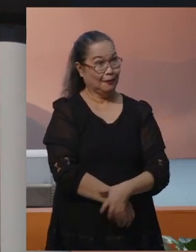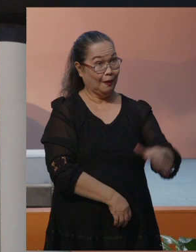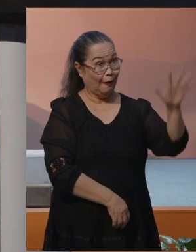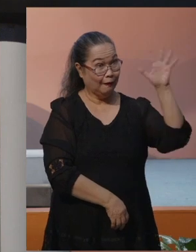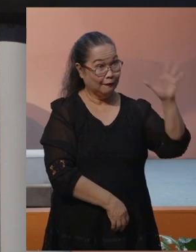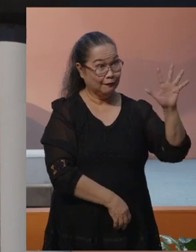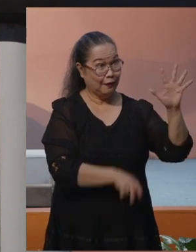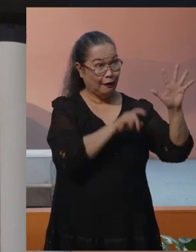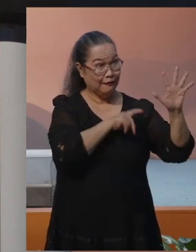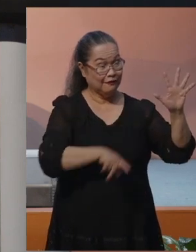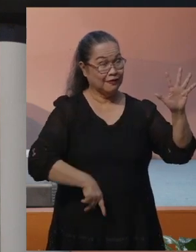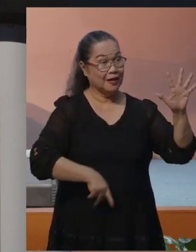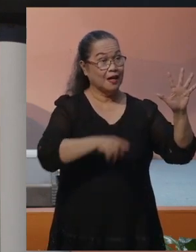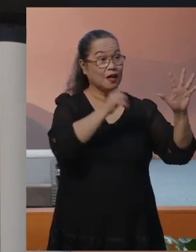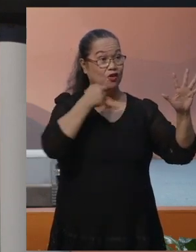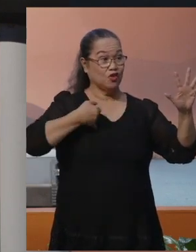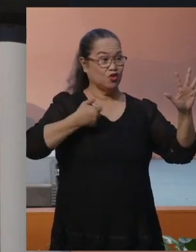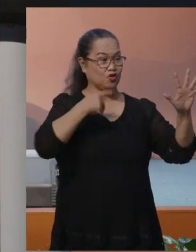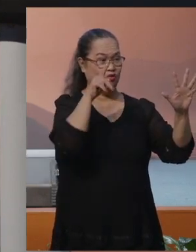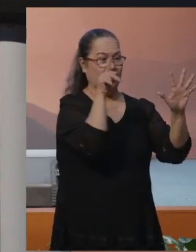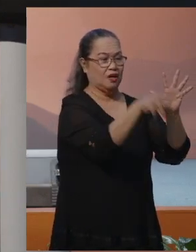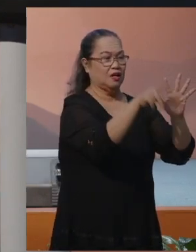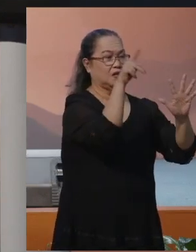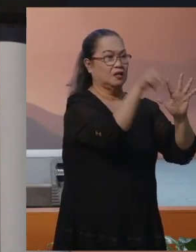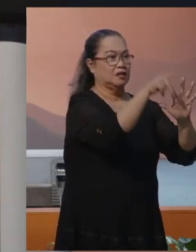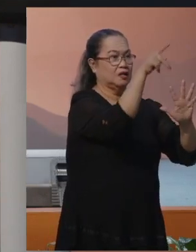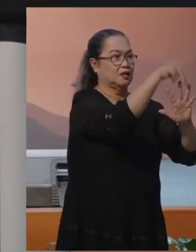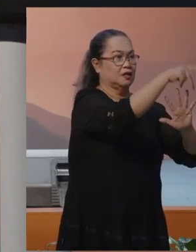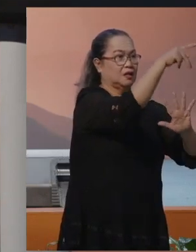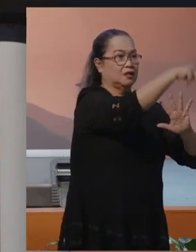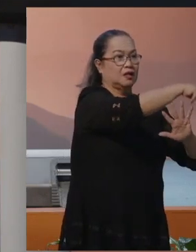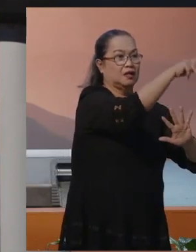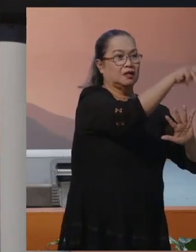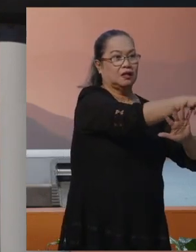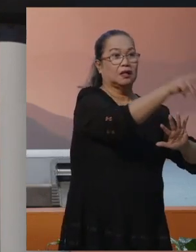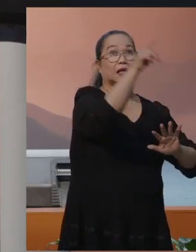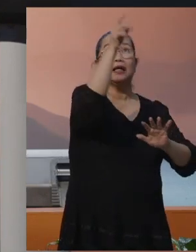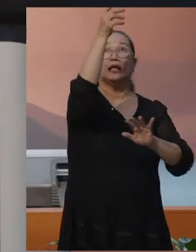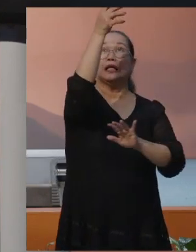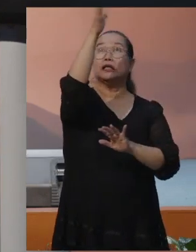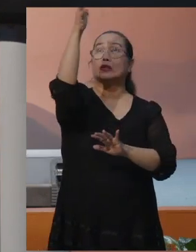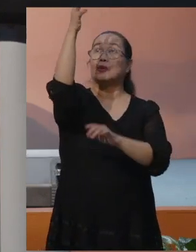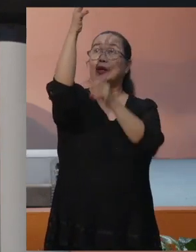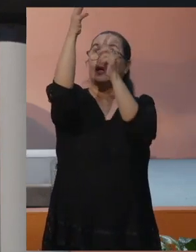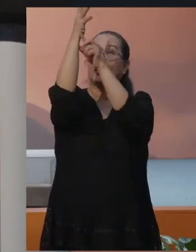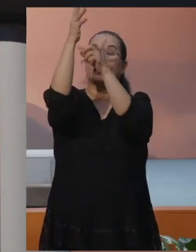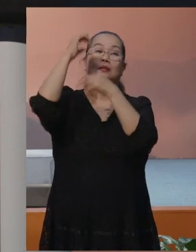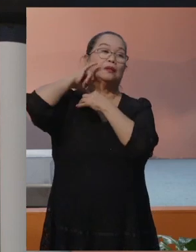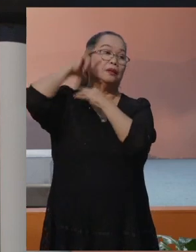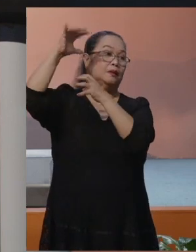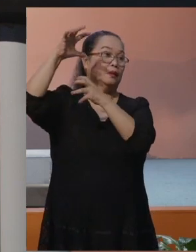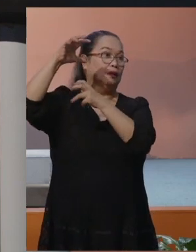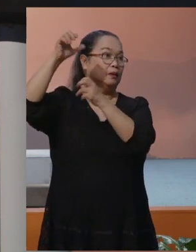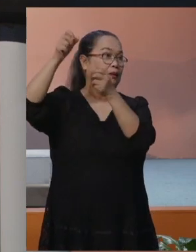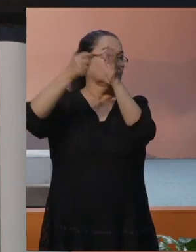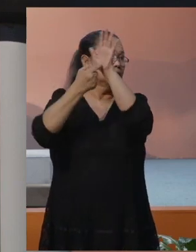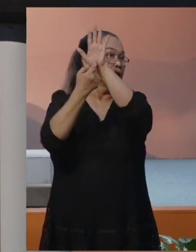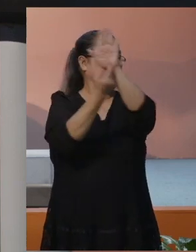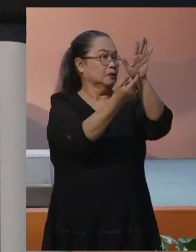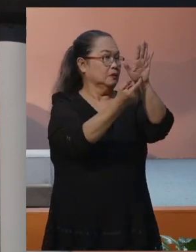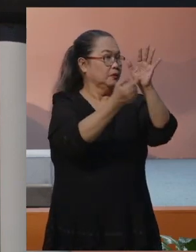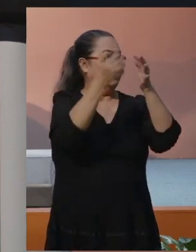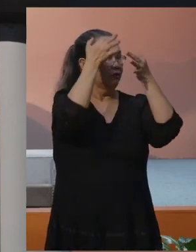ay pinaslang ni Joshua at binitay sa mga puno bilang tanda ng hatol na kamatayan ng Diyos sa